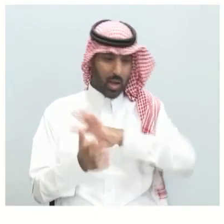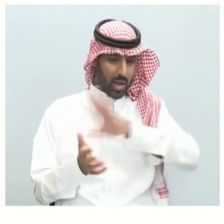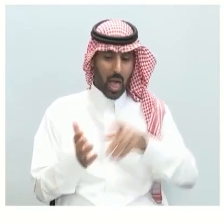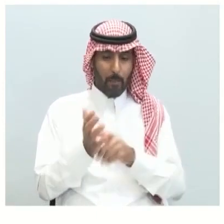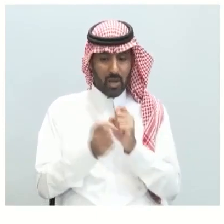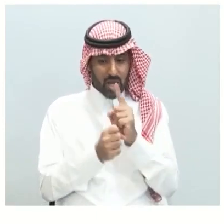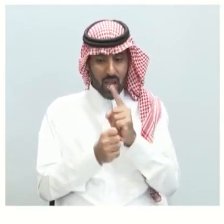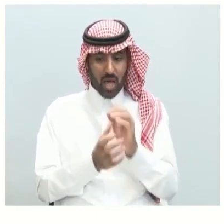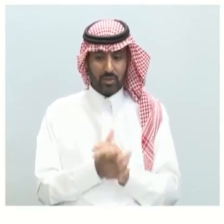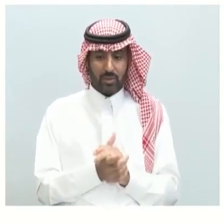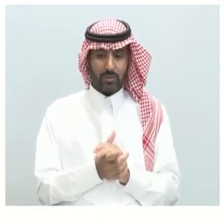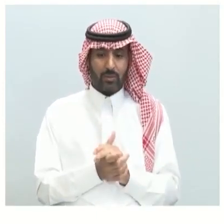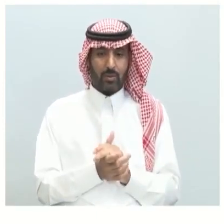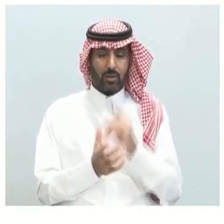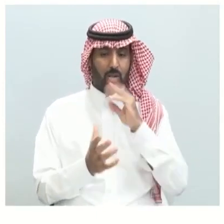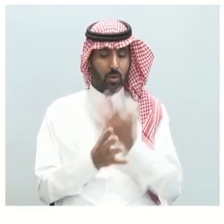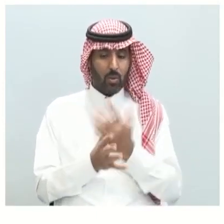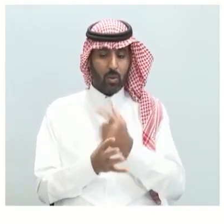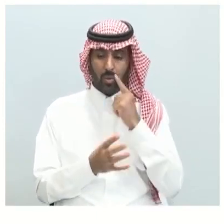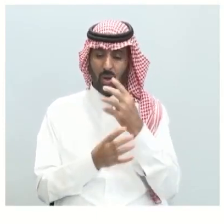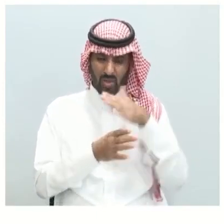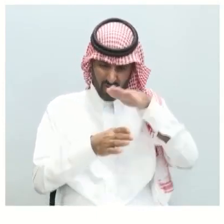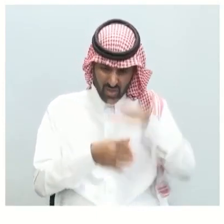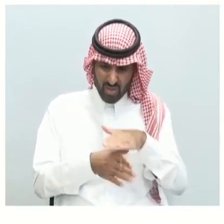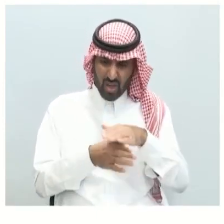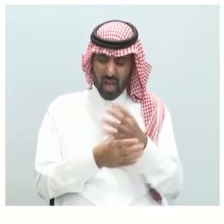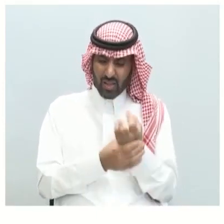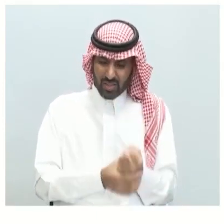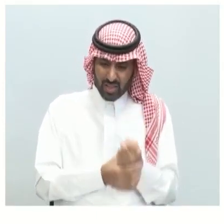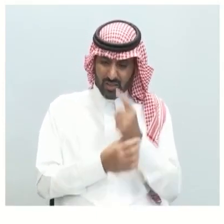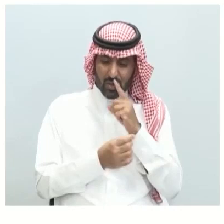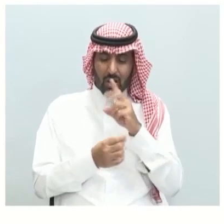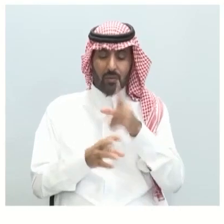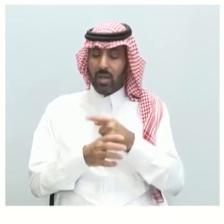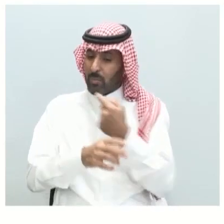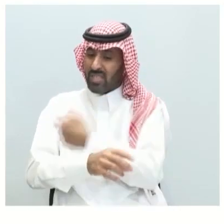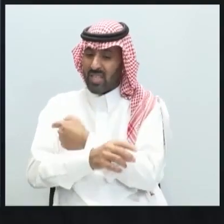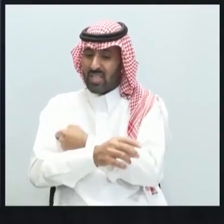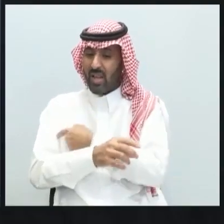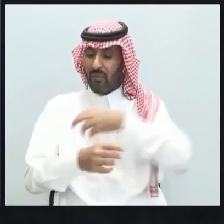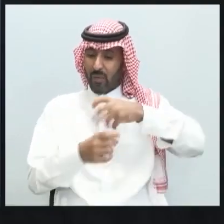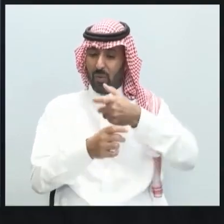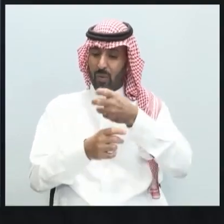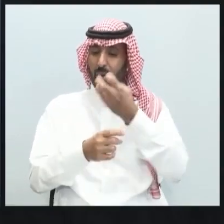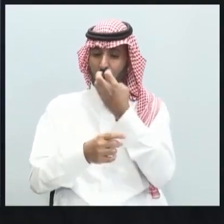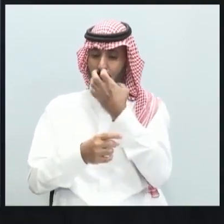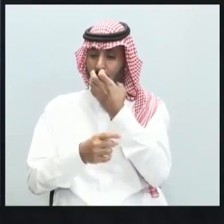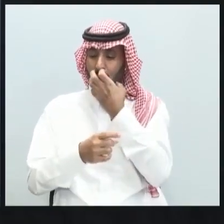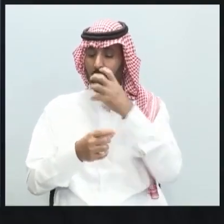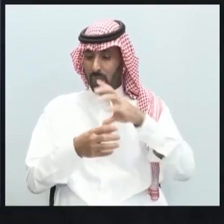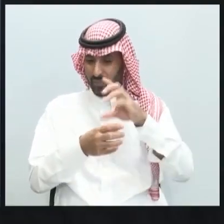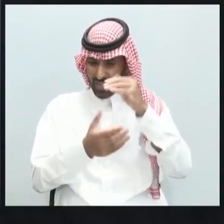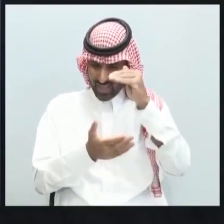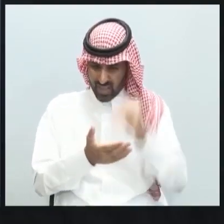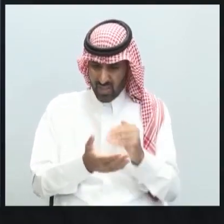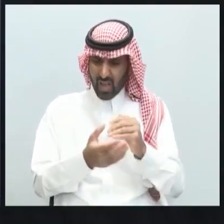للغازات لماذا تضغط الغازات التي تستخدم في المستشفيات لماذا تكون مضغوطه في